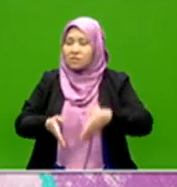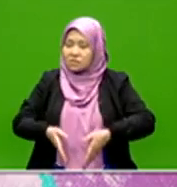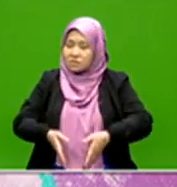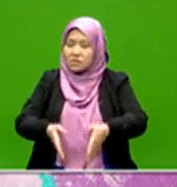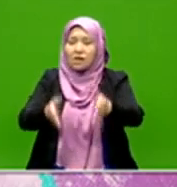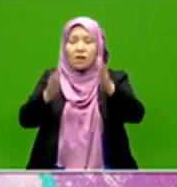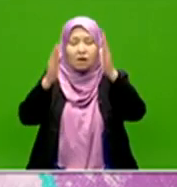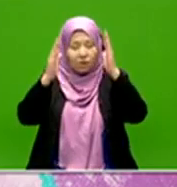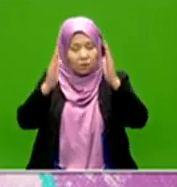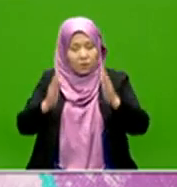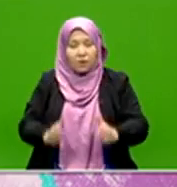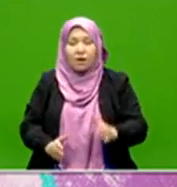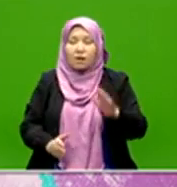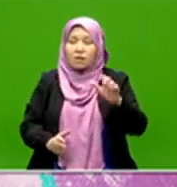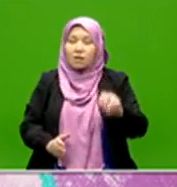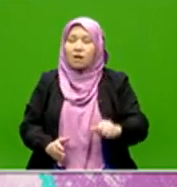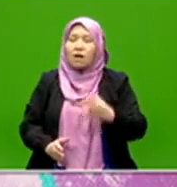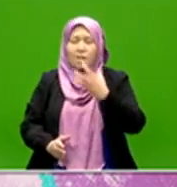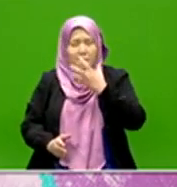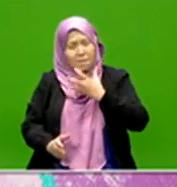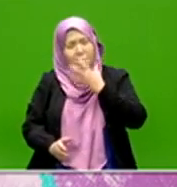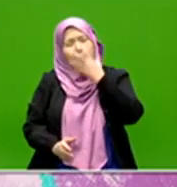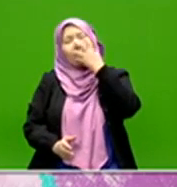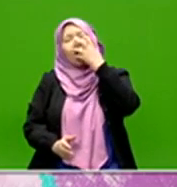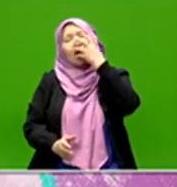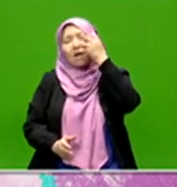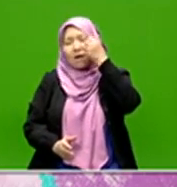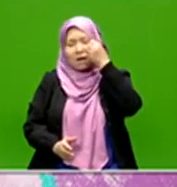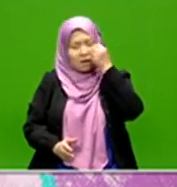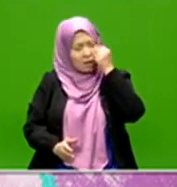المغضوب عليهم ولا